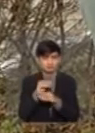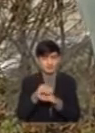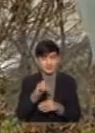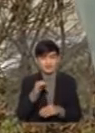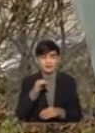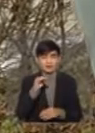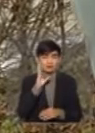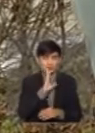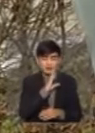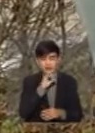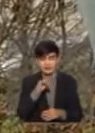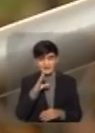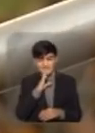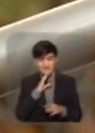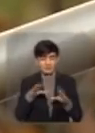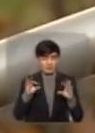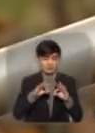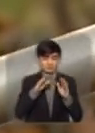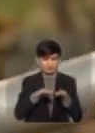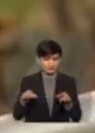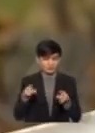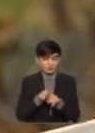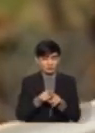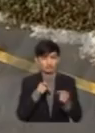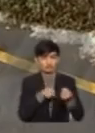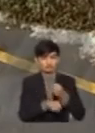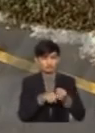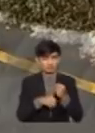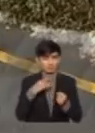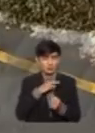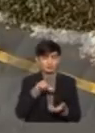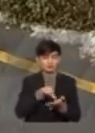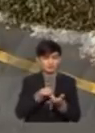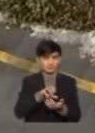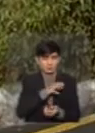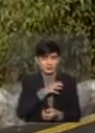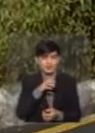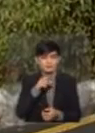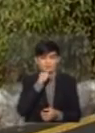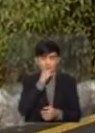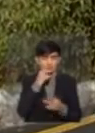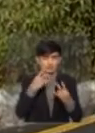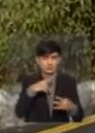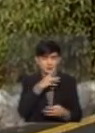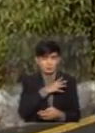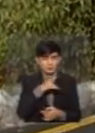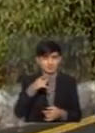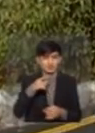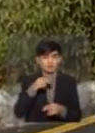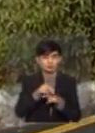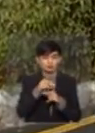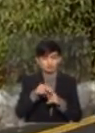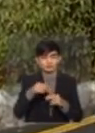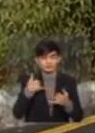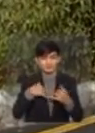мен әйелдер зорлығына қарсы тақырыптағы Алматы облысындағы ауқымды ғылыми конференцияға қатысып қайтқан Немалчи қозғалысының жетекшісі күн сайын